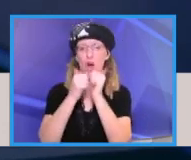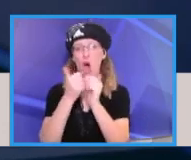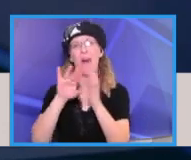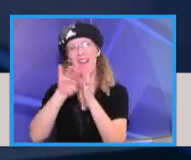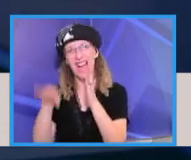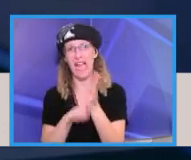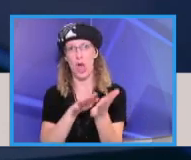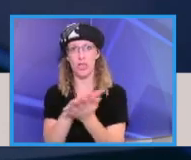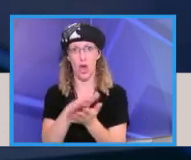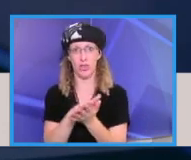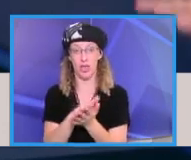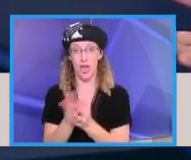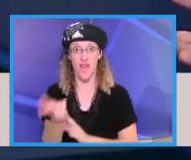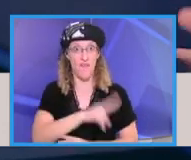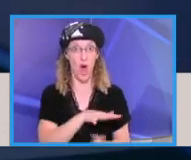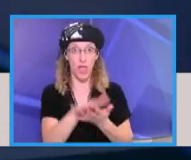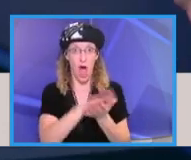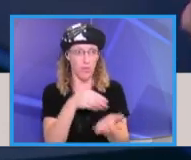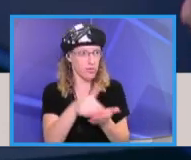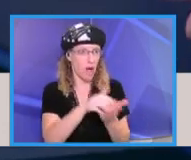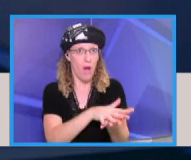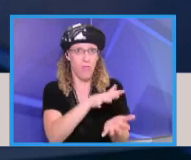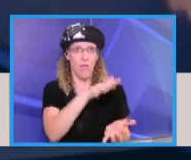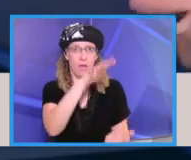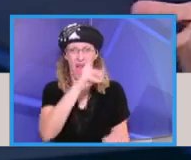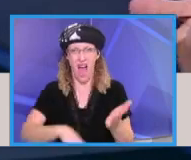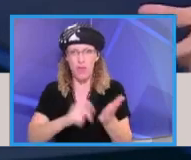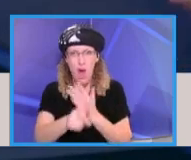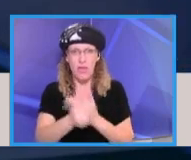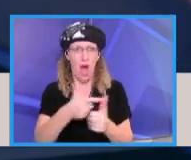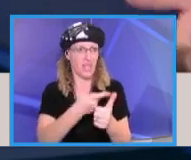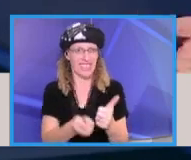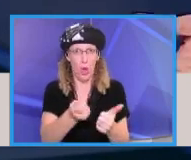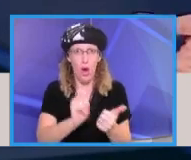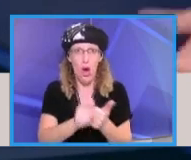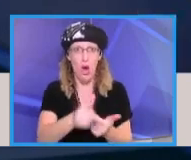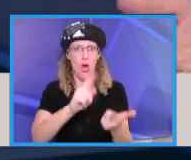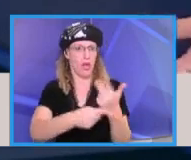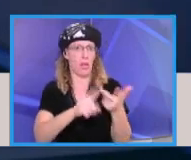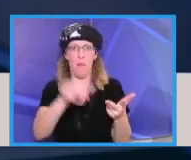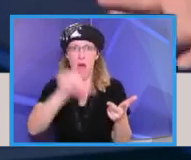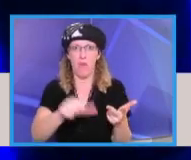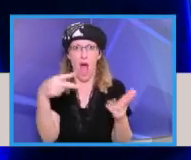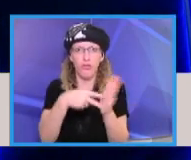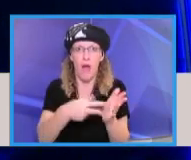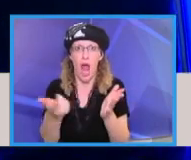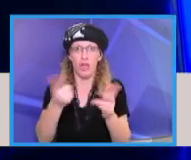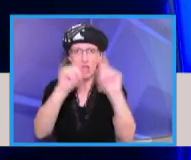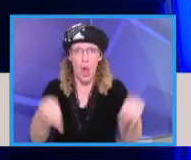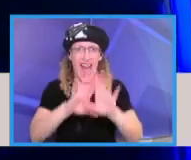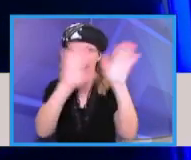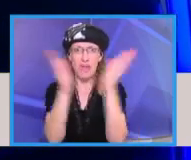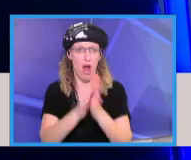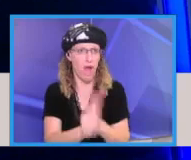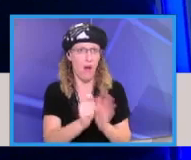בהפחתת ההוצאות. ולעומת זאת, ההוצאות ממשיכות לזה, הוא ממשיך לשלם ארנונה, הוא ממשיך לשלם שכירות, הוא ממשיך לשלם מים, חשמל, שילוט, כל